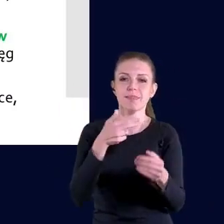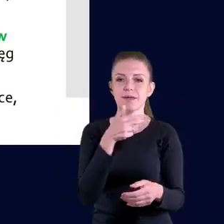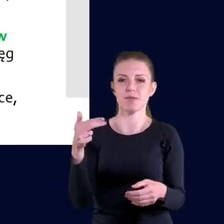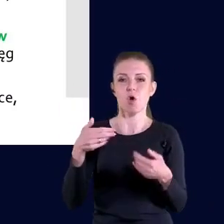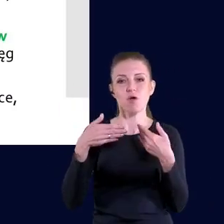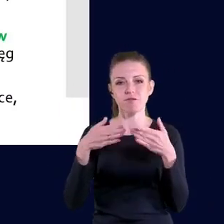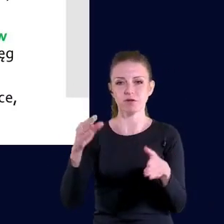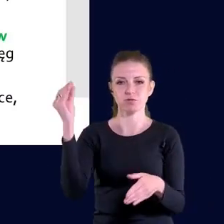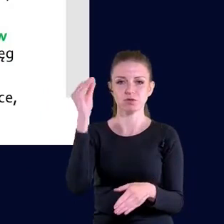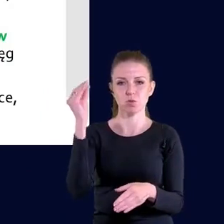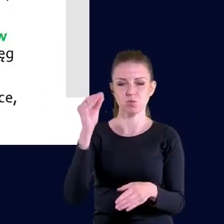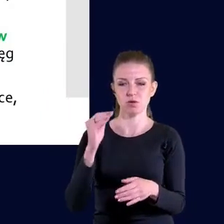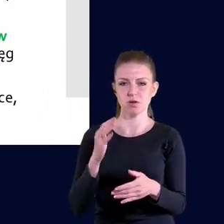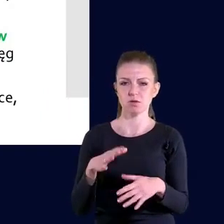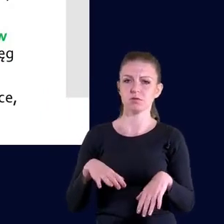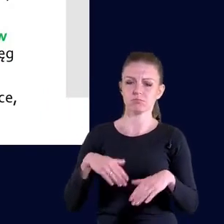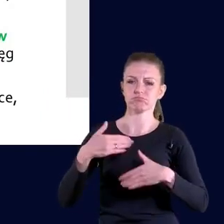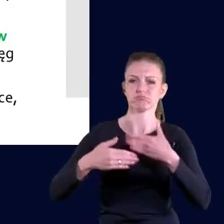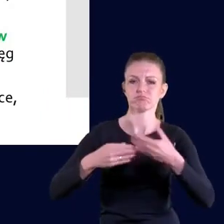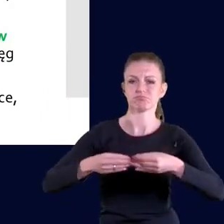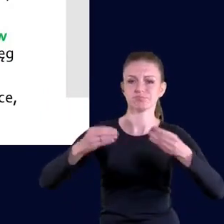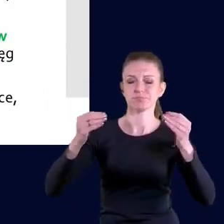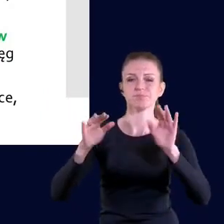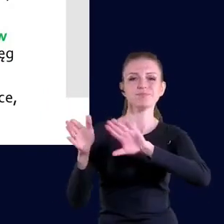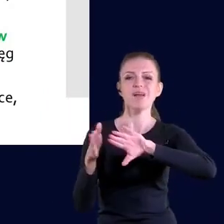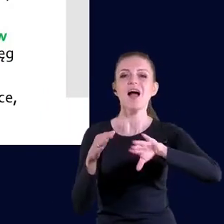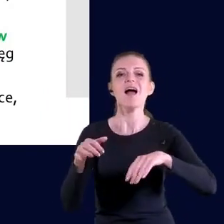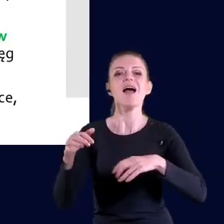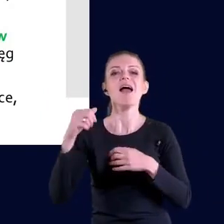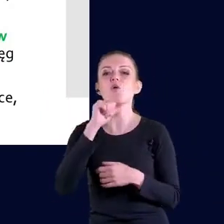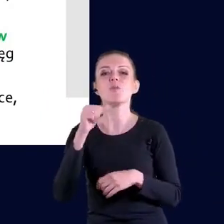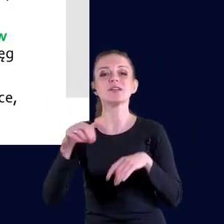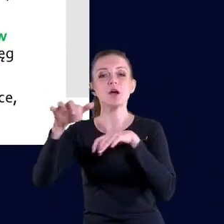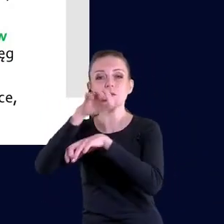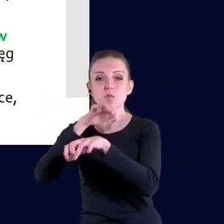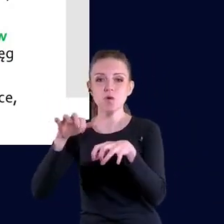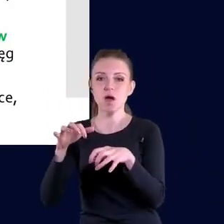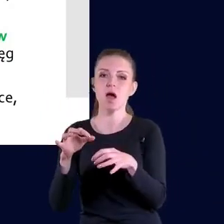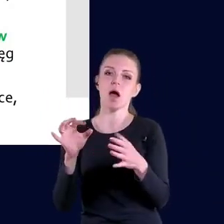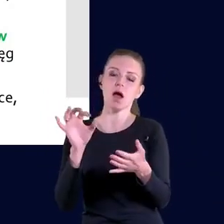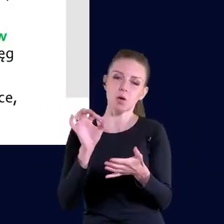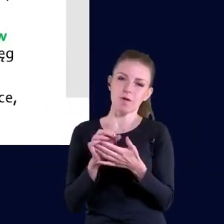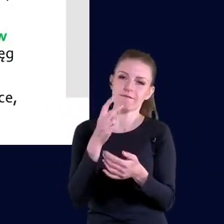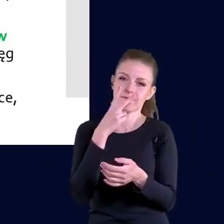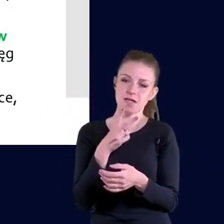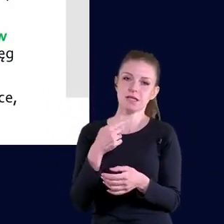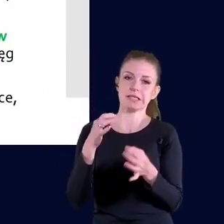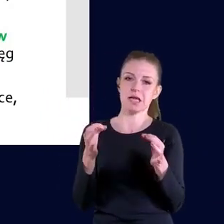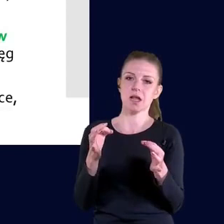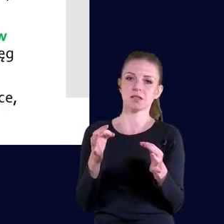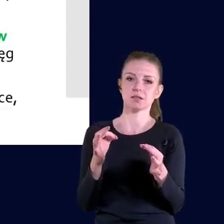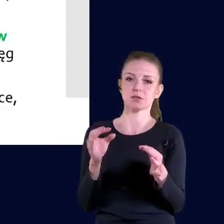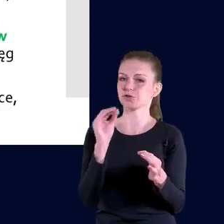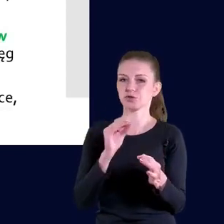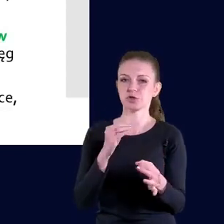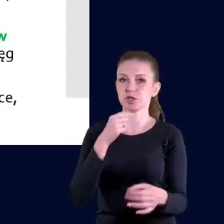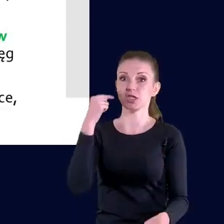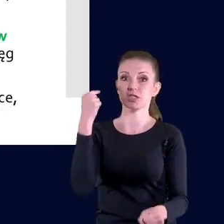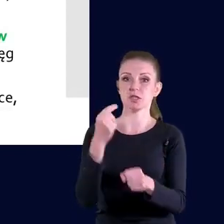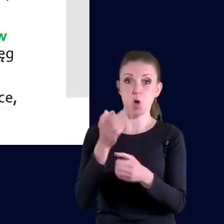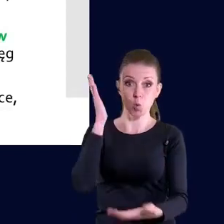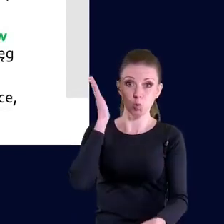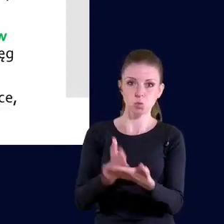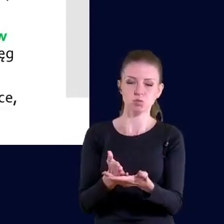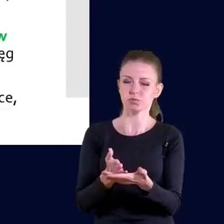jeśli chodzi o europejską chmurę Jesteśmy w trakcie podejmowania decyzji czy przystąpimy z naszymi